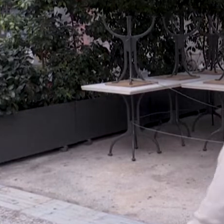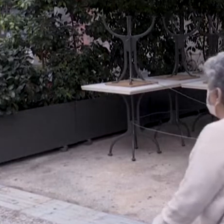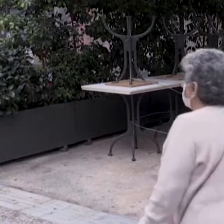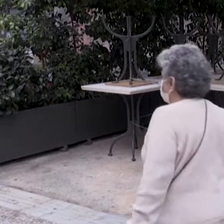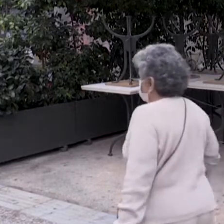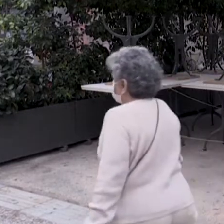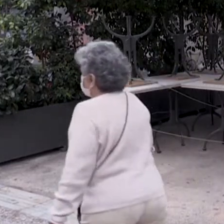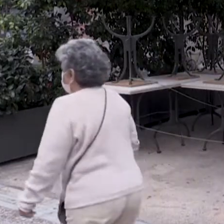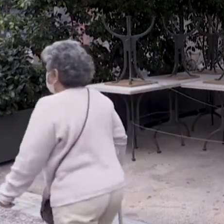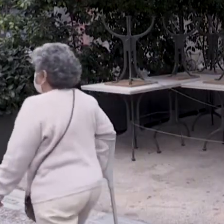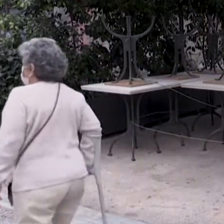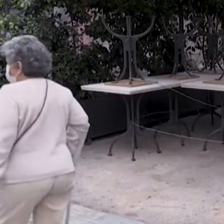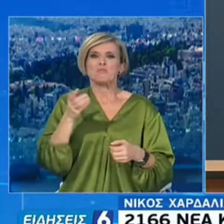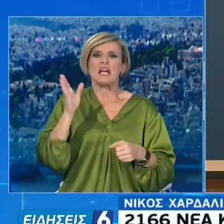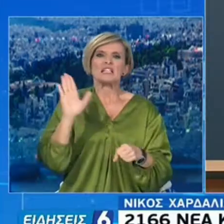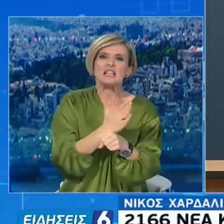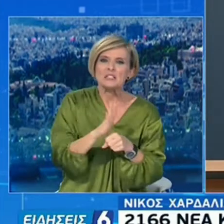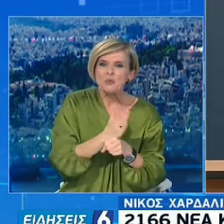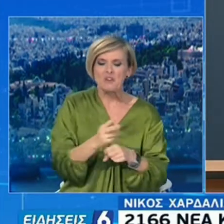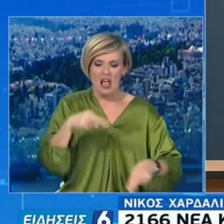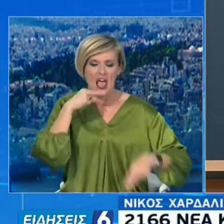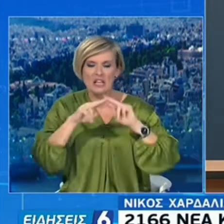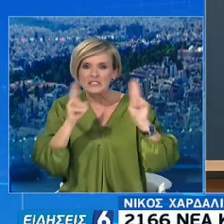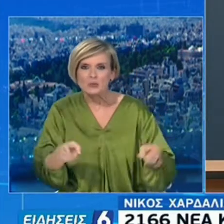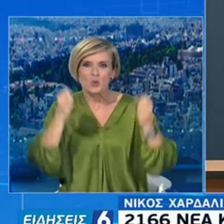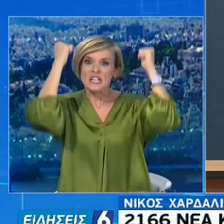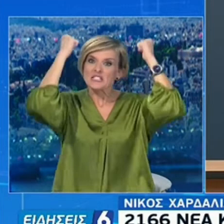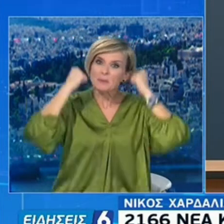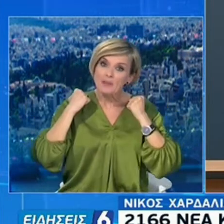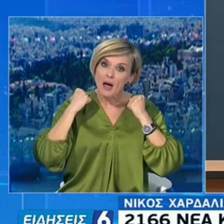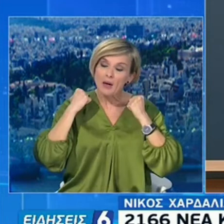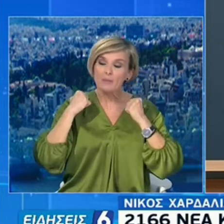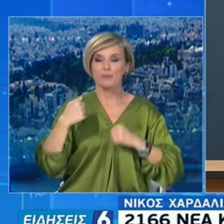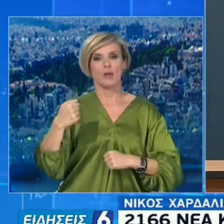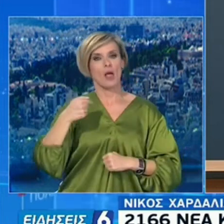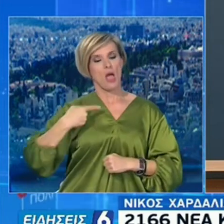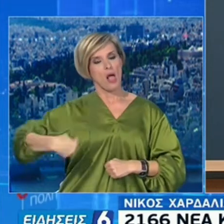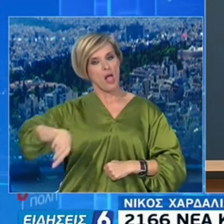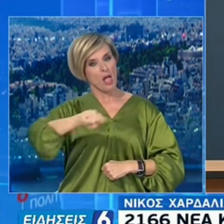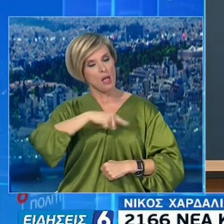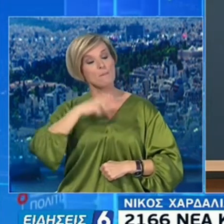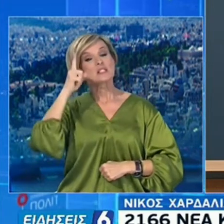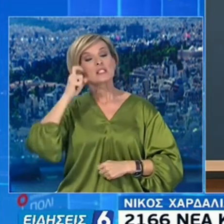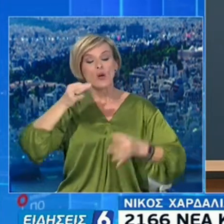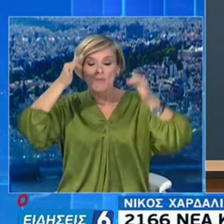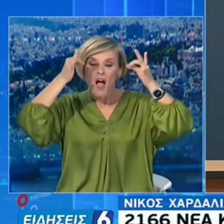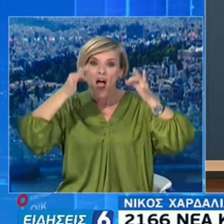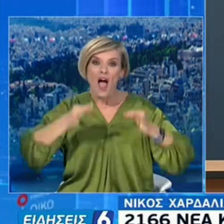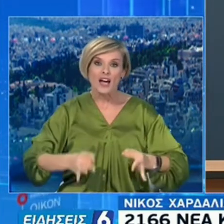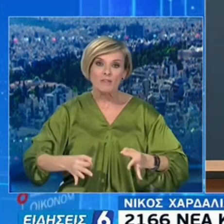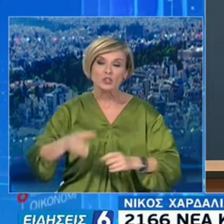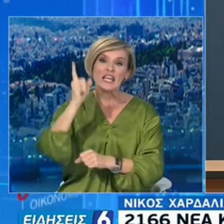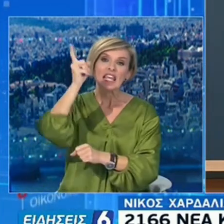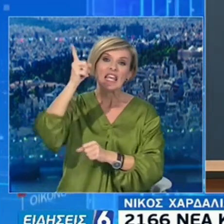είναι καθαρά επιδημιολογικά. Τα κριτήρια μας είναι απόλυτα επιδημιολογικά. Κάνουμε ακριβώς αυτό που